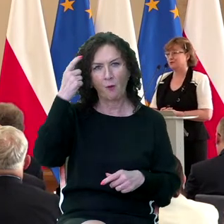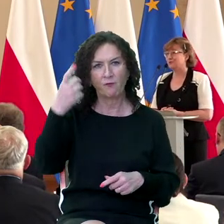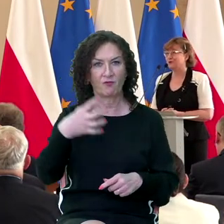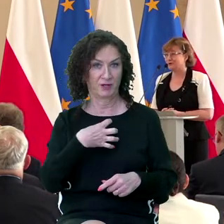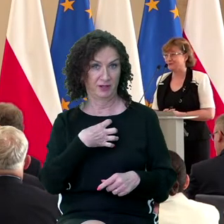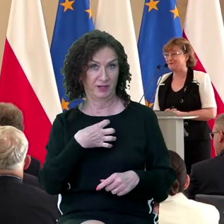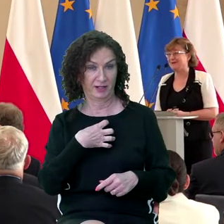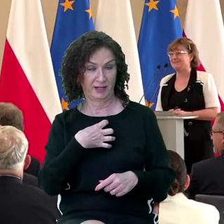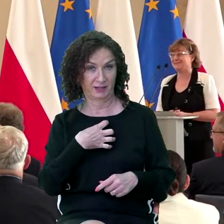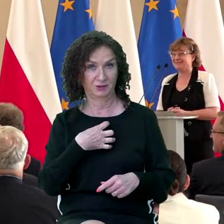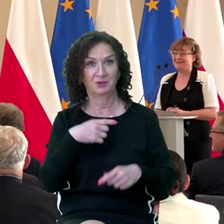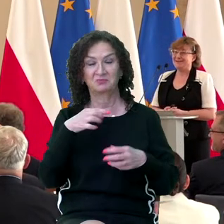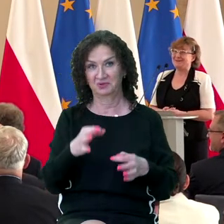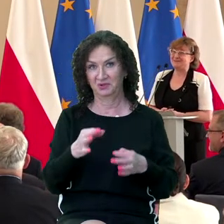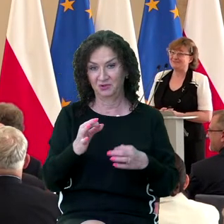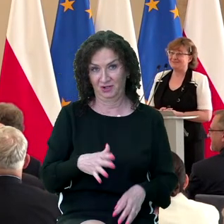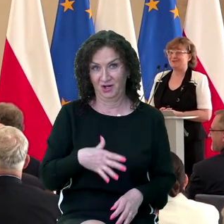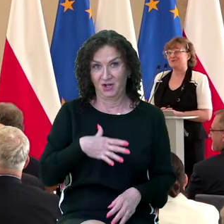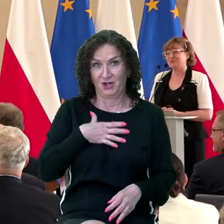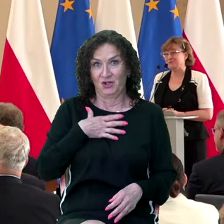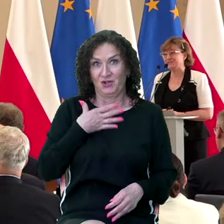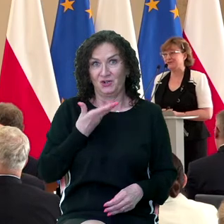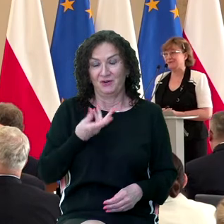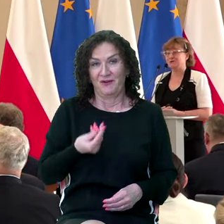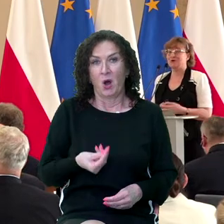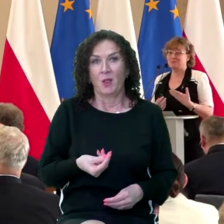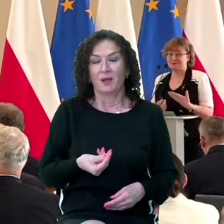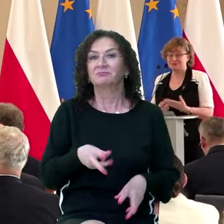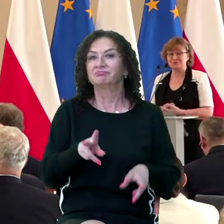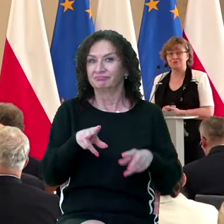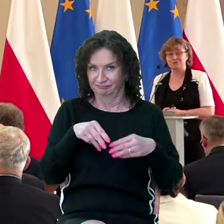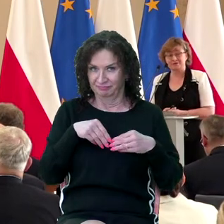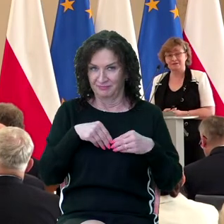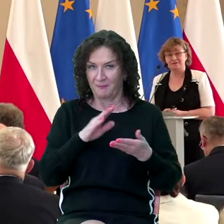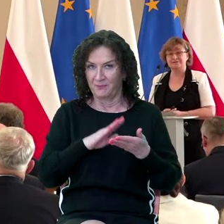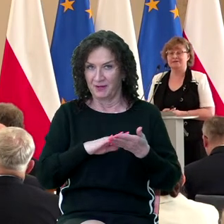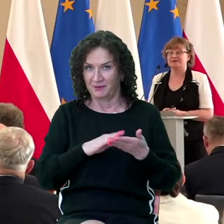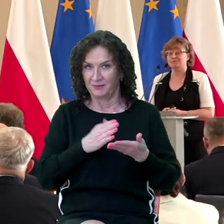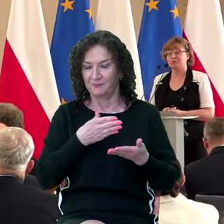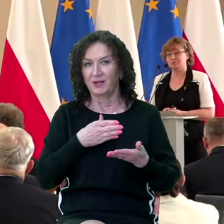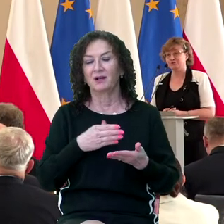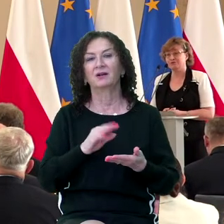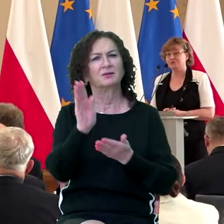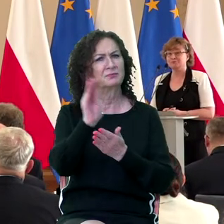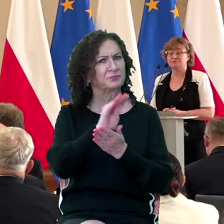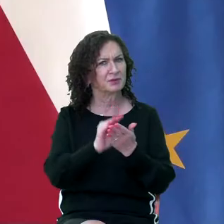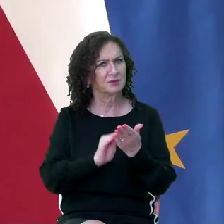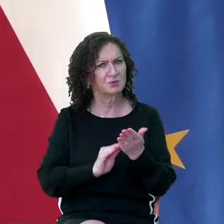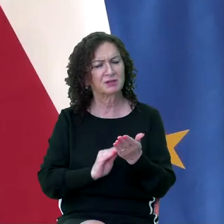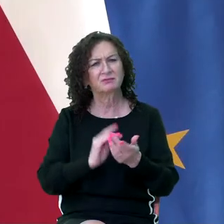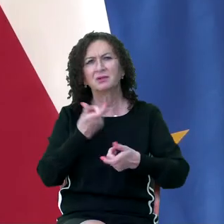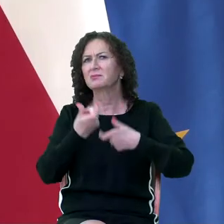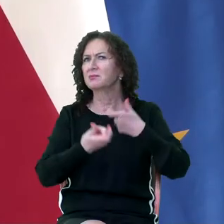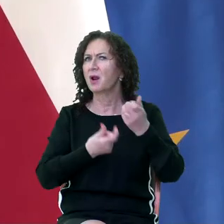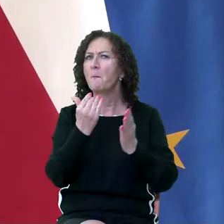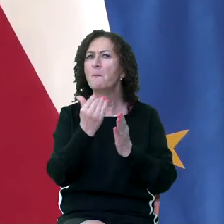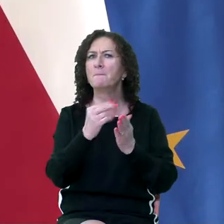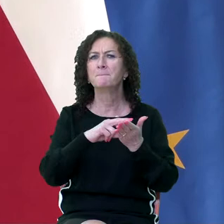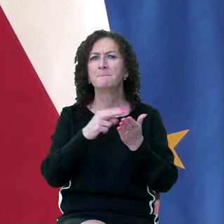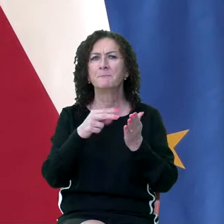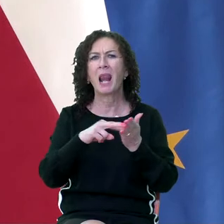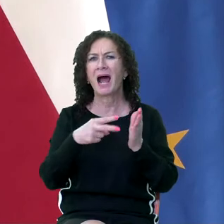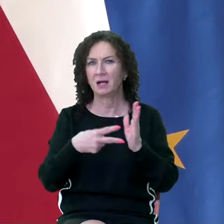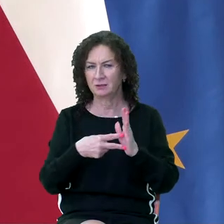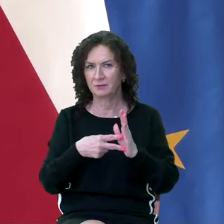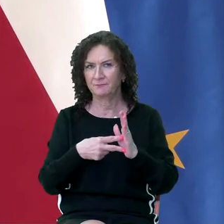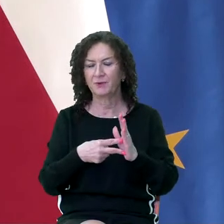został uhonorowany, rozpisał kompleksową kwerendę. Poprosiliśmy właśnie wszystkich naszych